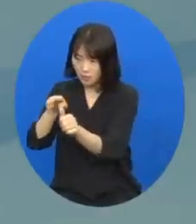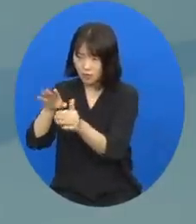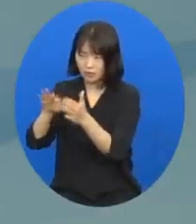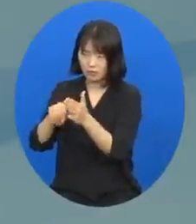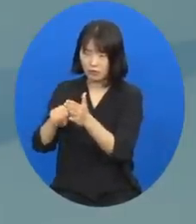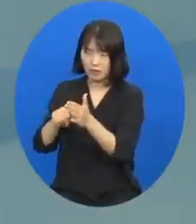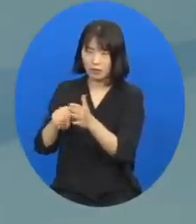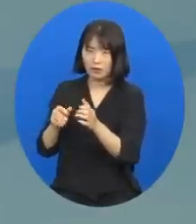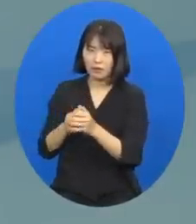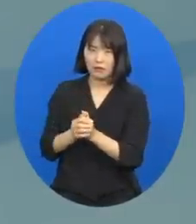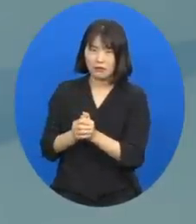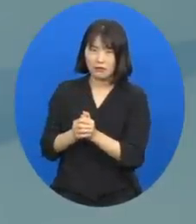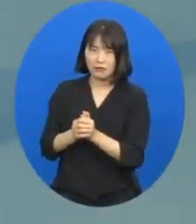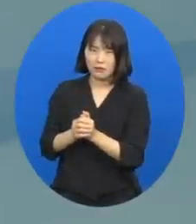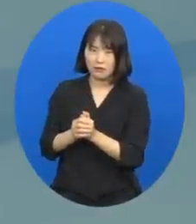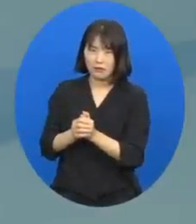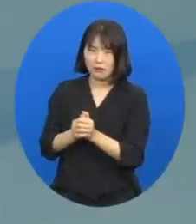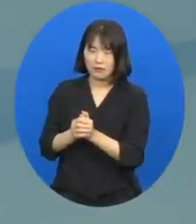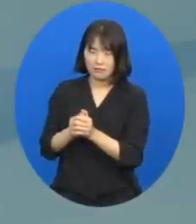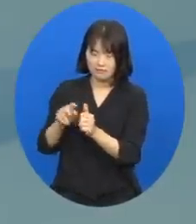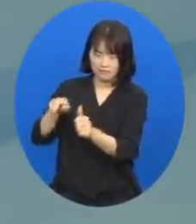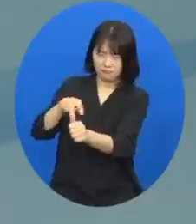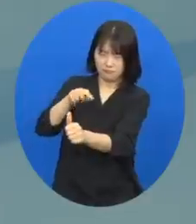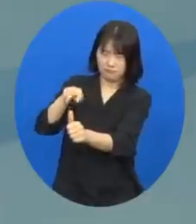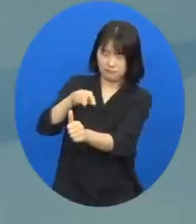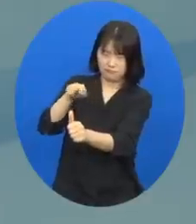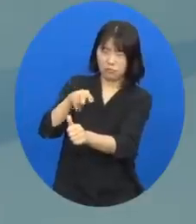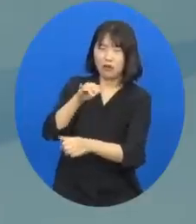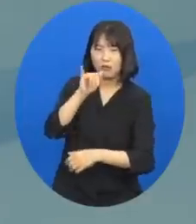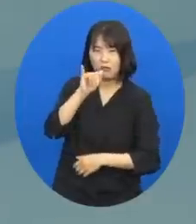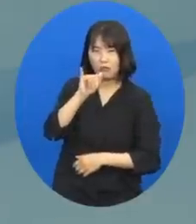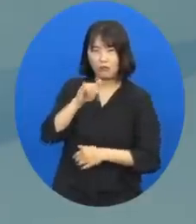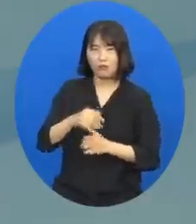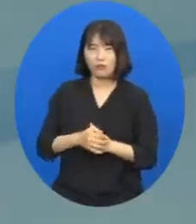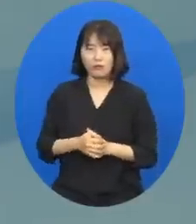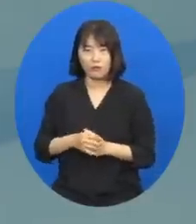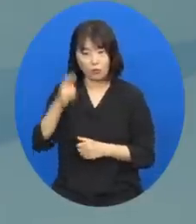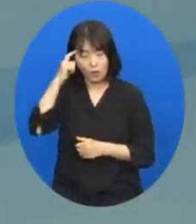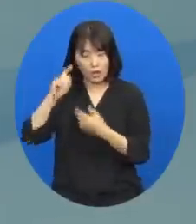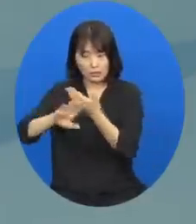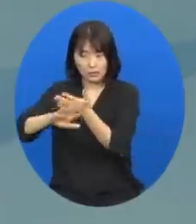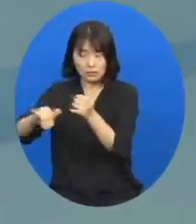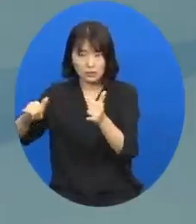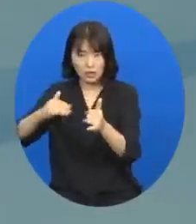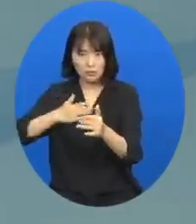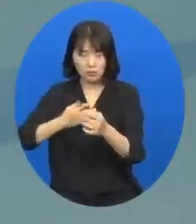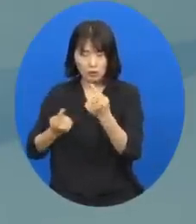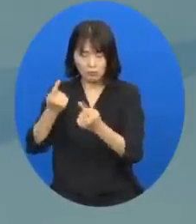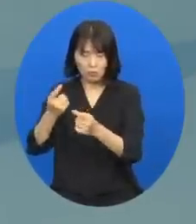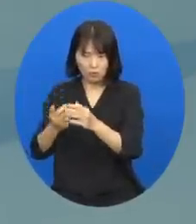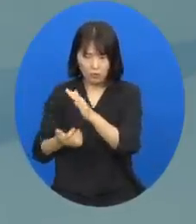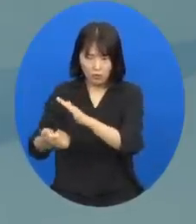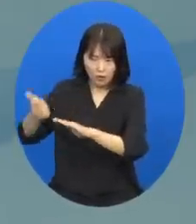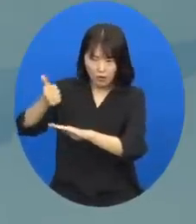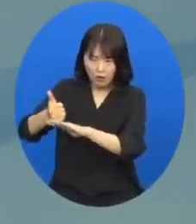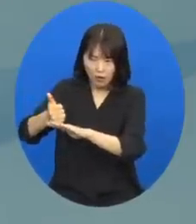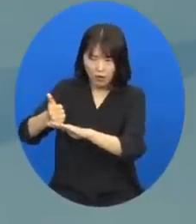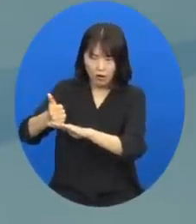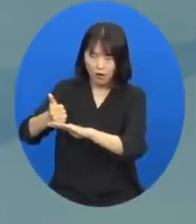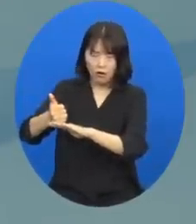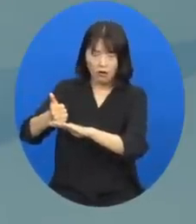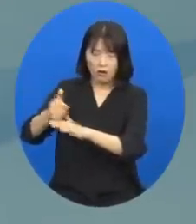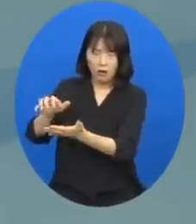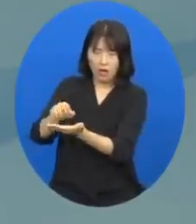이글이글 불타오르는 것입니다 왜냐하면 타인이 자기보다 잘 되는 것을 용납할 수가 없기 때문에 그래